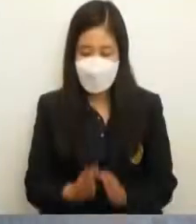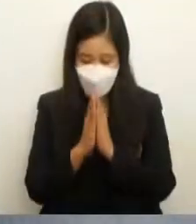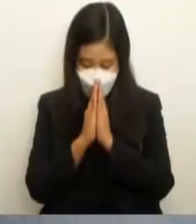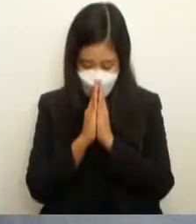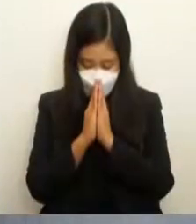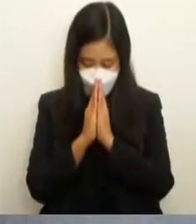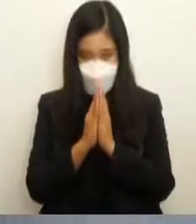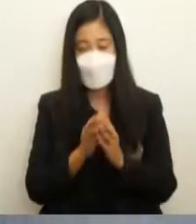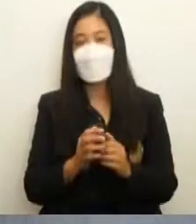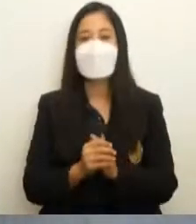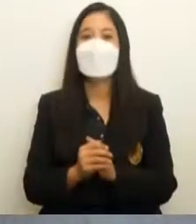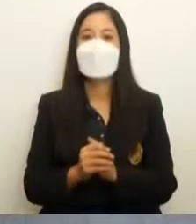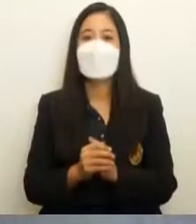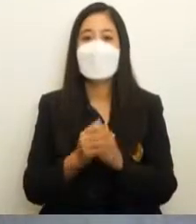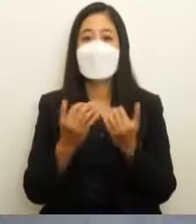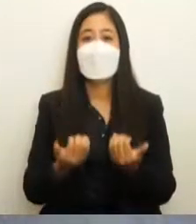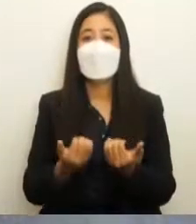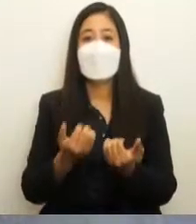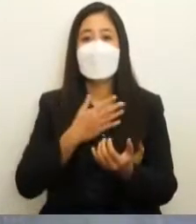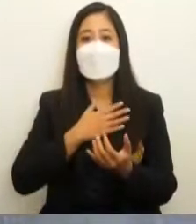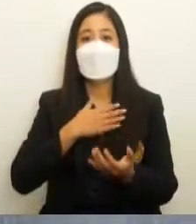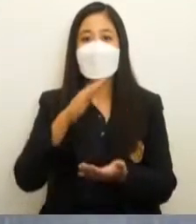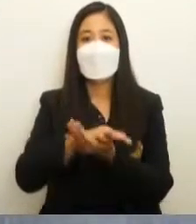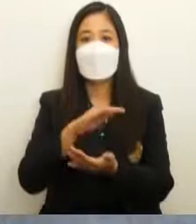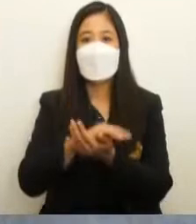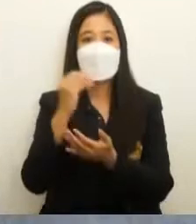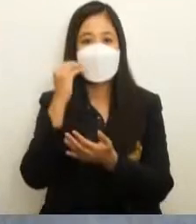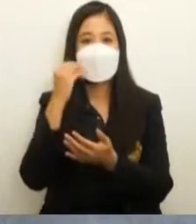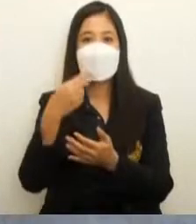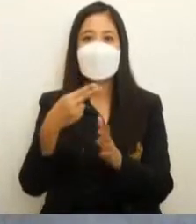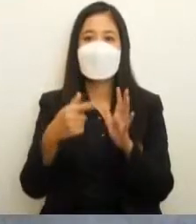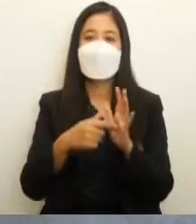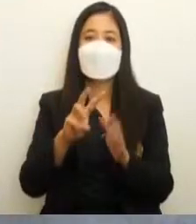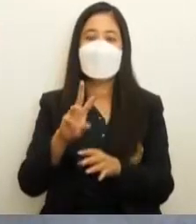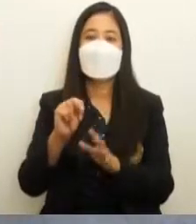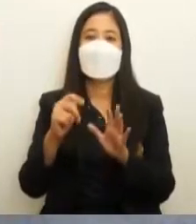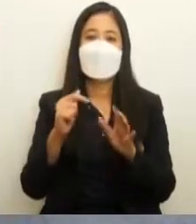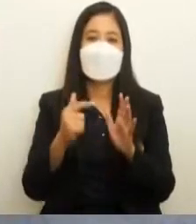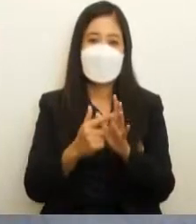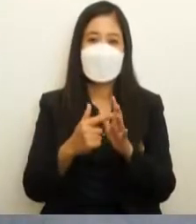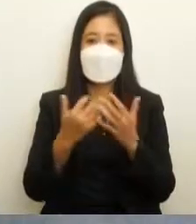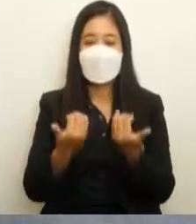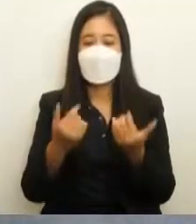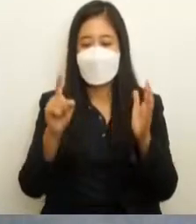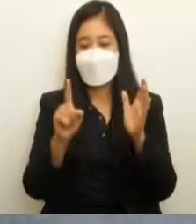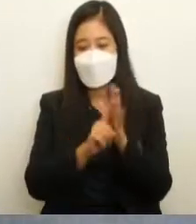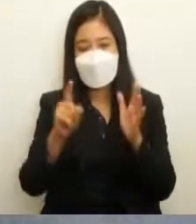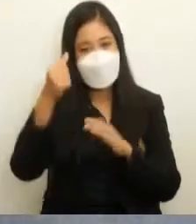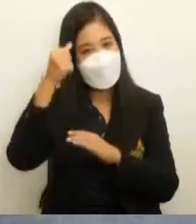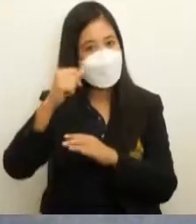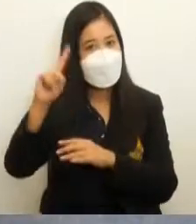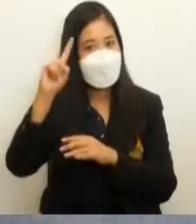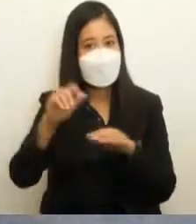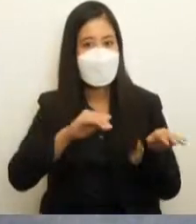ค่ะสวัสดีค่ะวันนี้เราอยู่โรงเรียนบ้านหัวนานะคะเป็นวันเปิดเทอมวันแรกที่มีการเตรียมพร้อมมาเป็นอย่างดีและนักเ